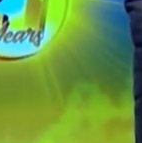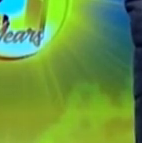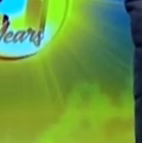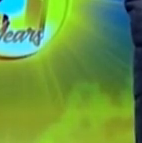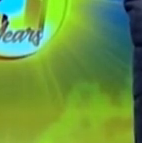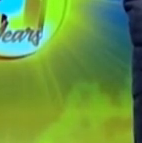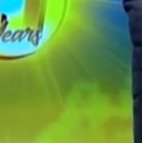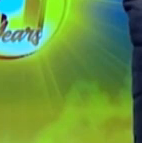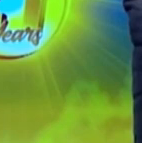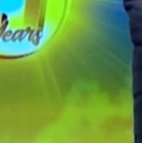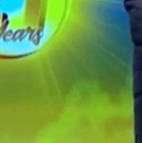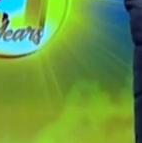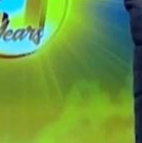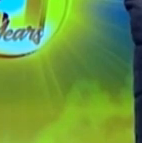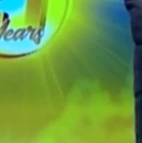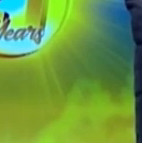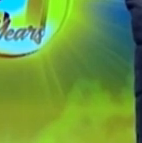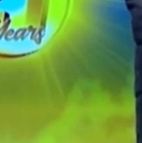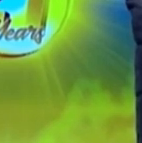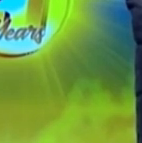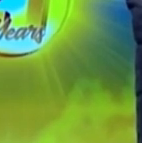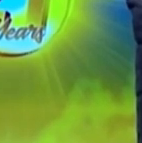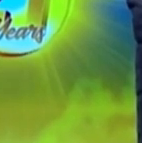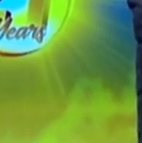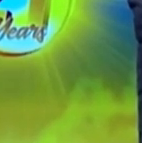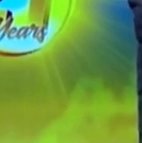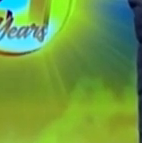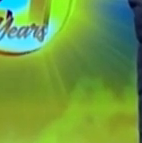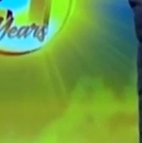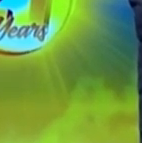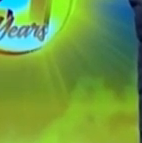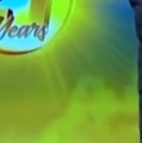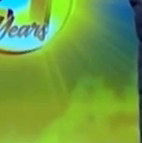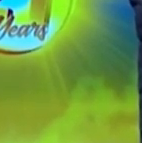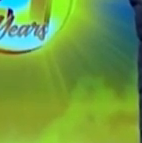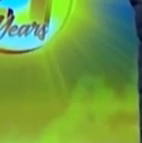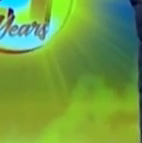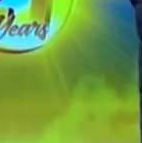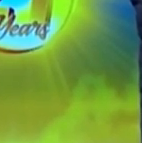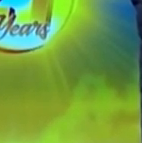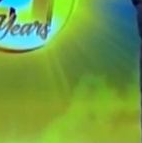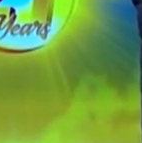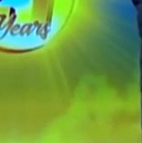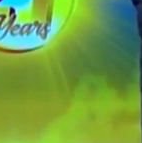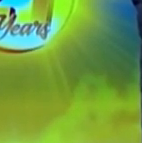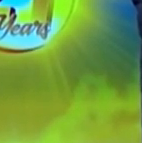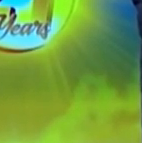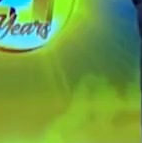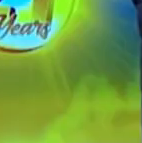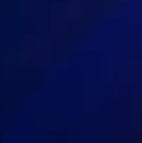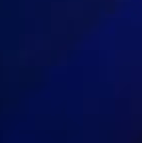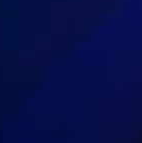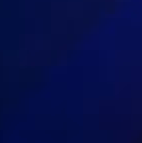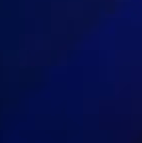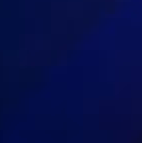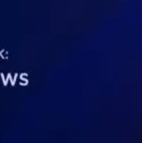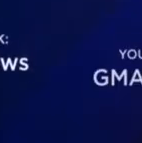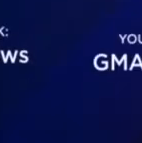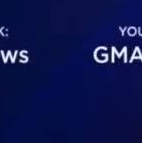kapuso abroad, maaari kaming masubaybayan sa GMA Pinoy TV at www.gmanews.tv.